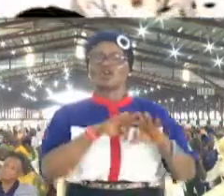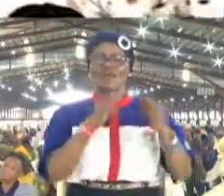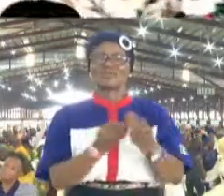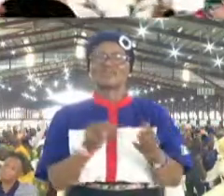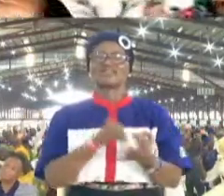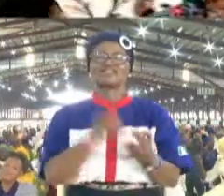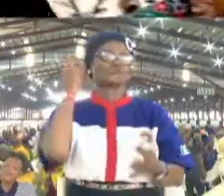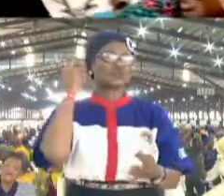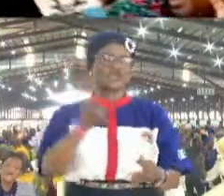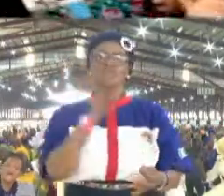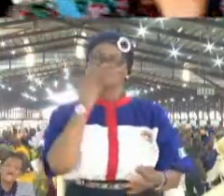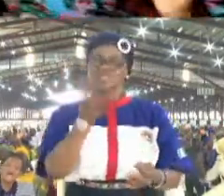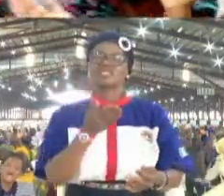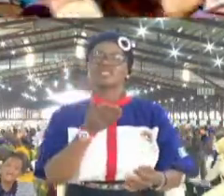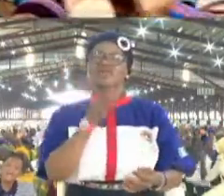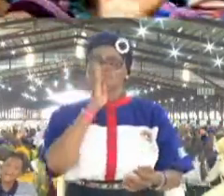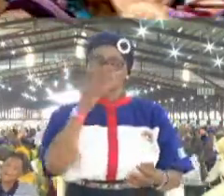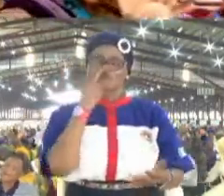Ẹ ó máa rújú rere Ọlọ́run.